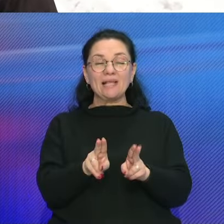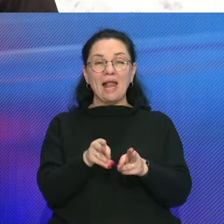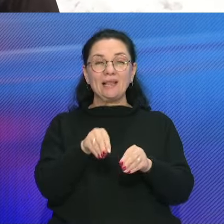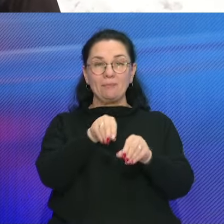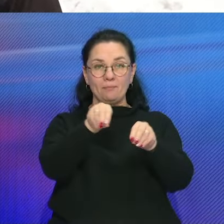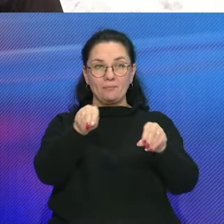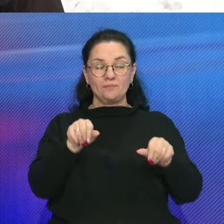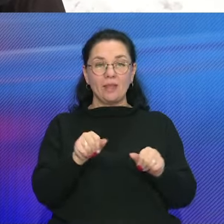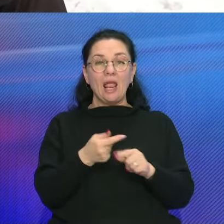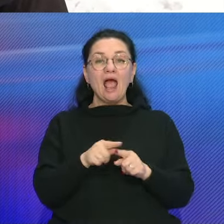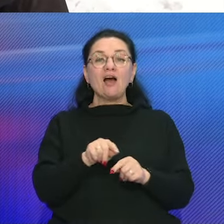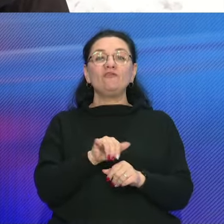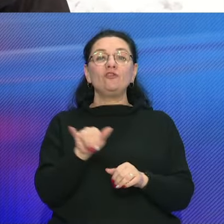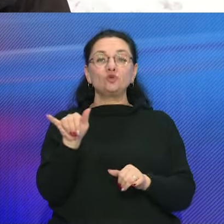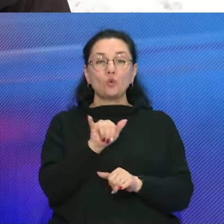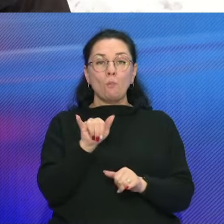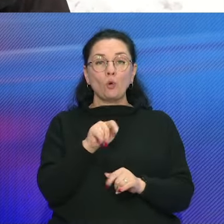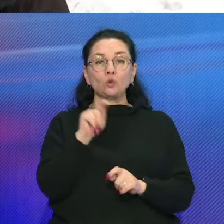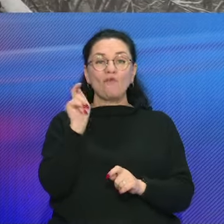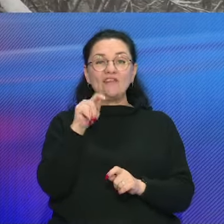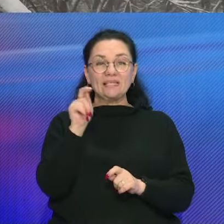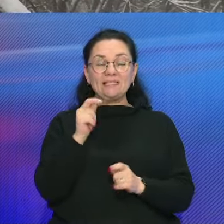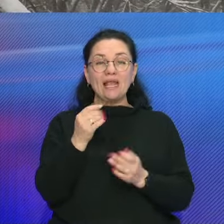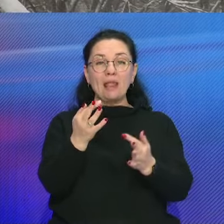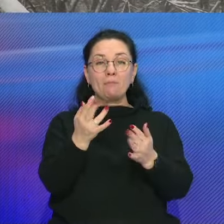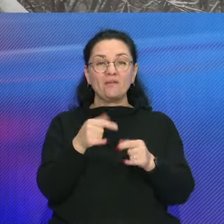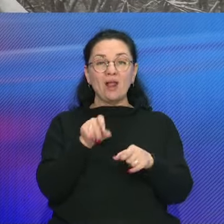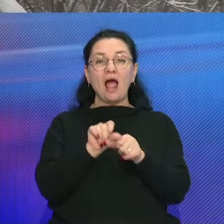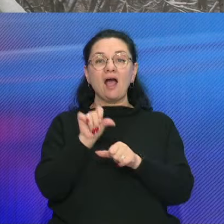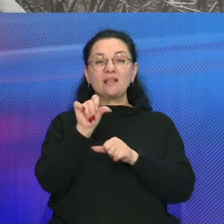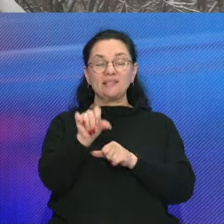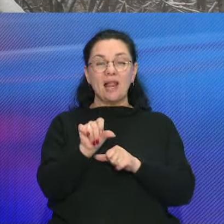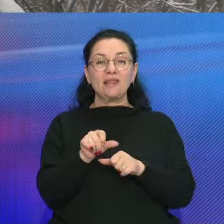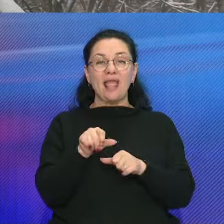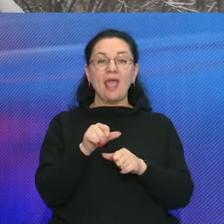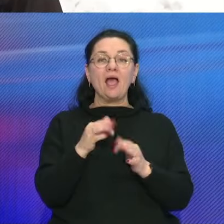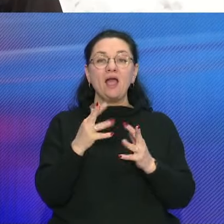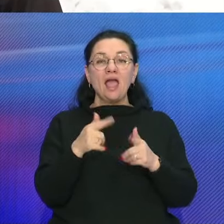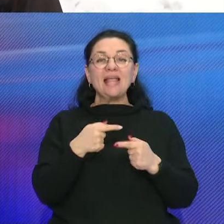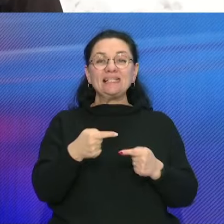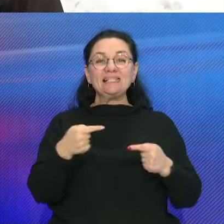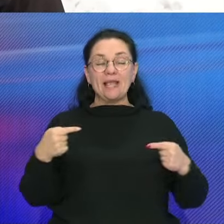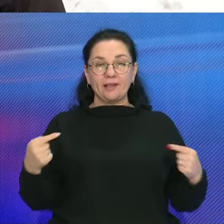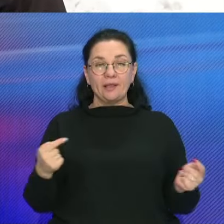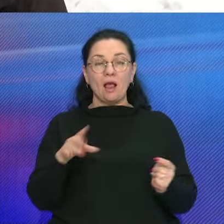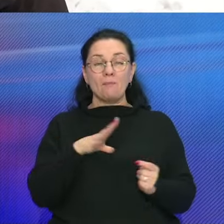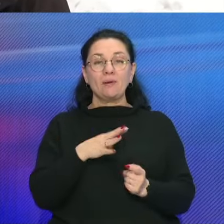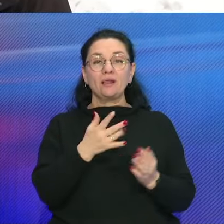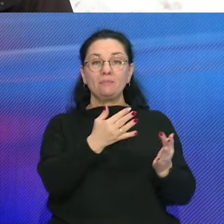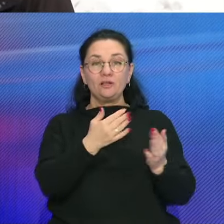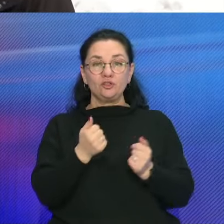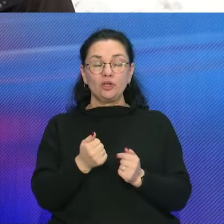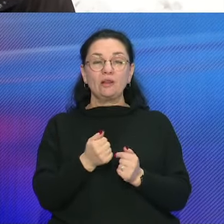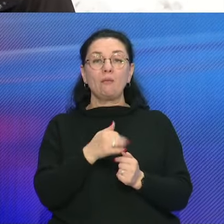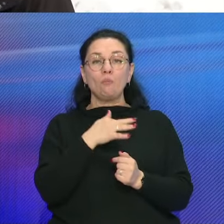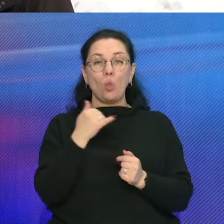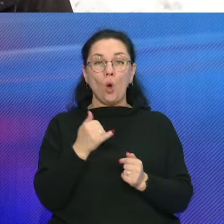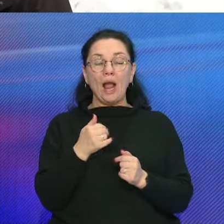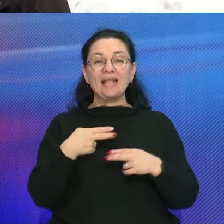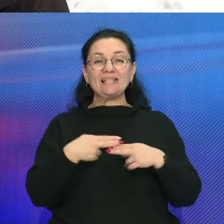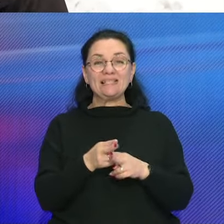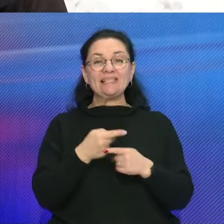дни, суббота, воскресенье, дополнительно привлекала техника сторонних организаций. Было привлечено 14 единиц техники, и